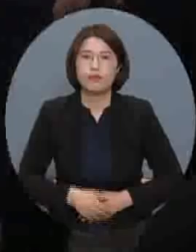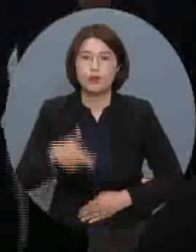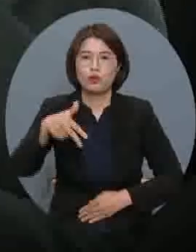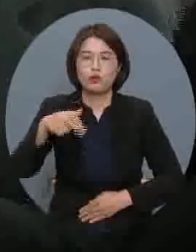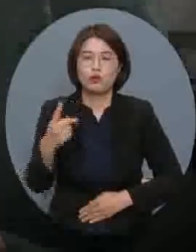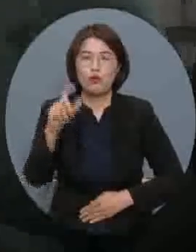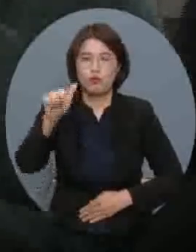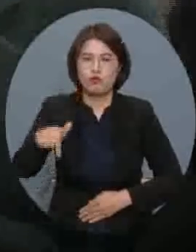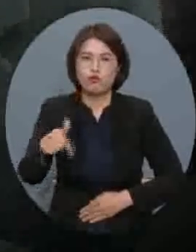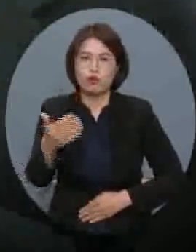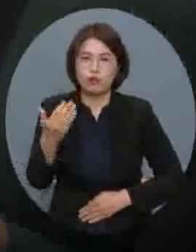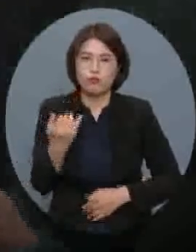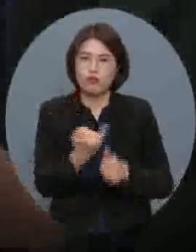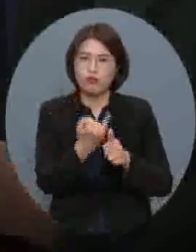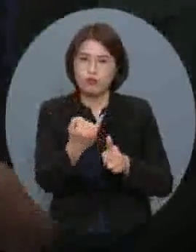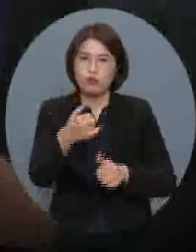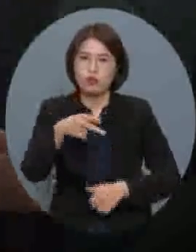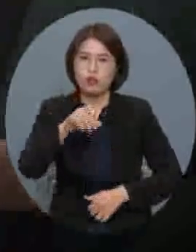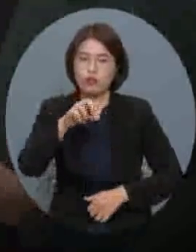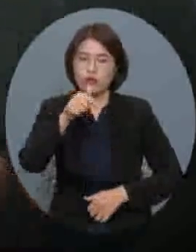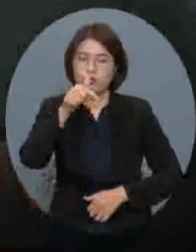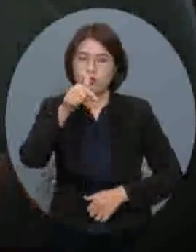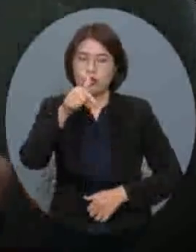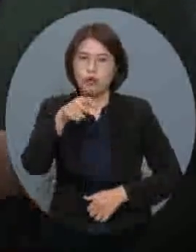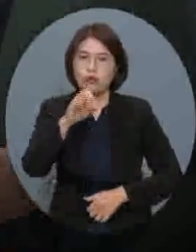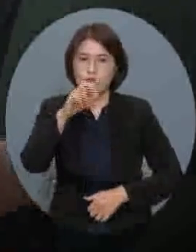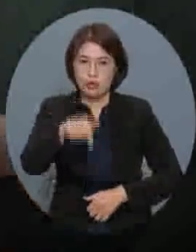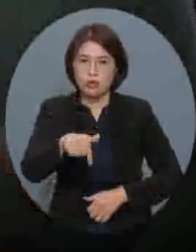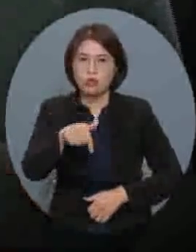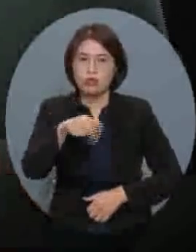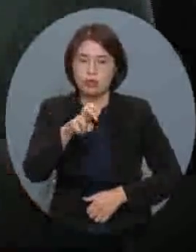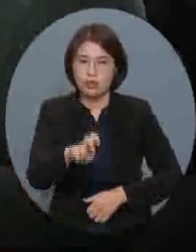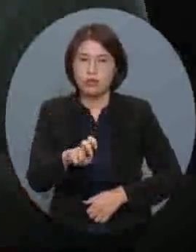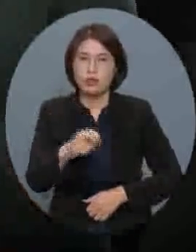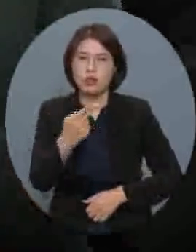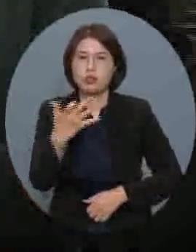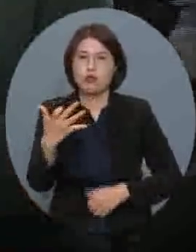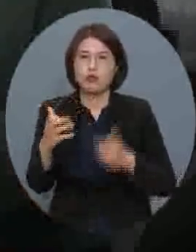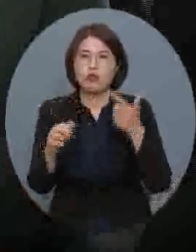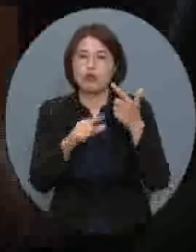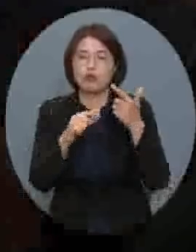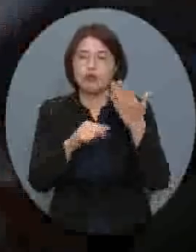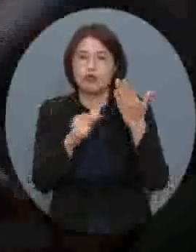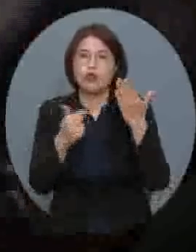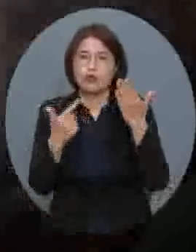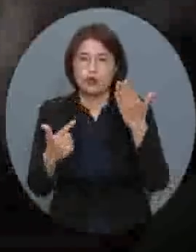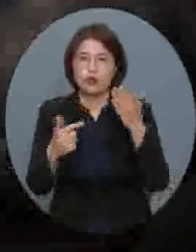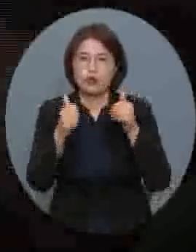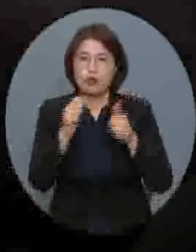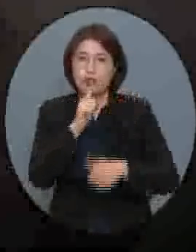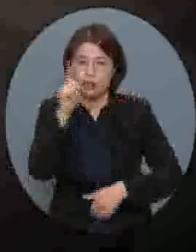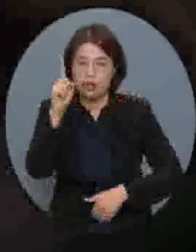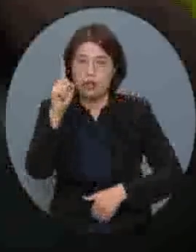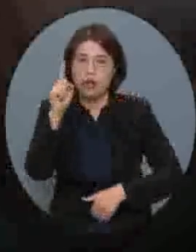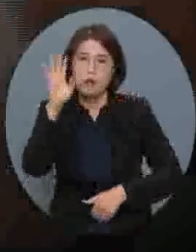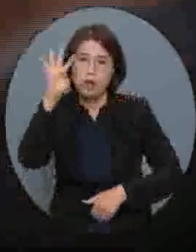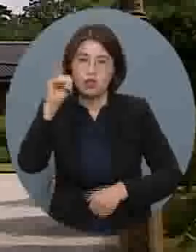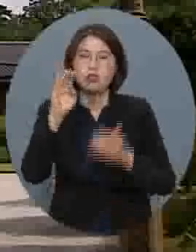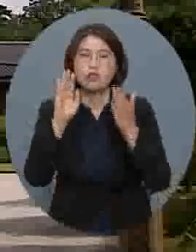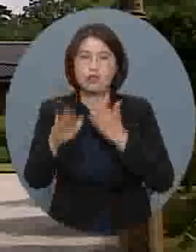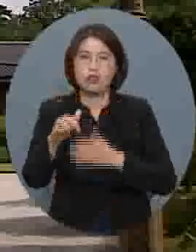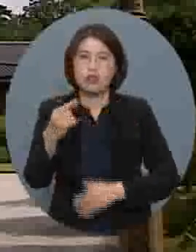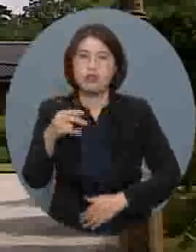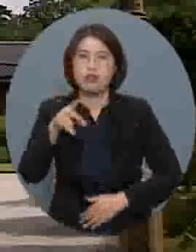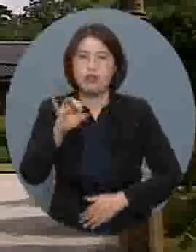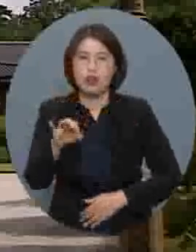조국 전 장관의 배우자인 정경심 교수는 2019년 9월 6일 전격적으로 기소됐습니다. 그리고 며칠 뒤